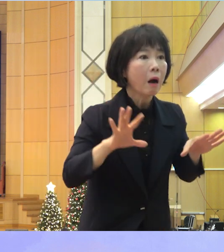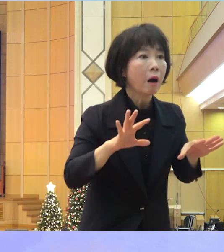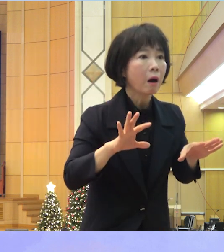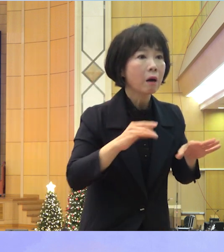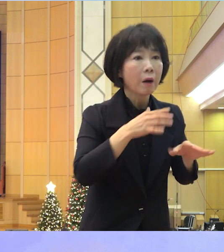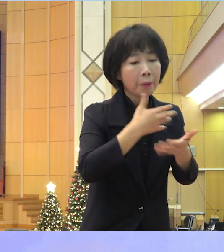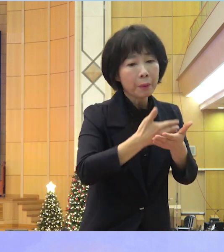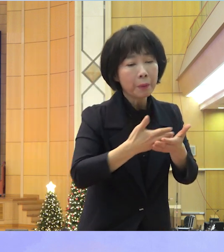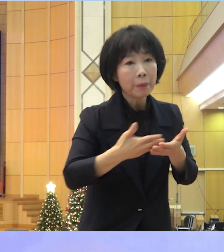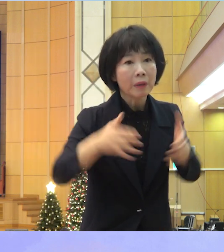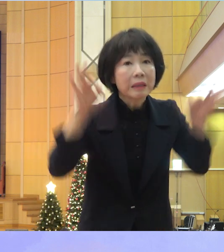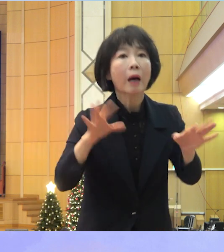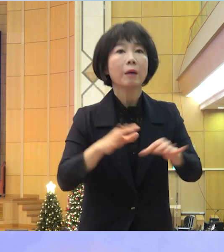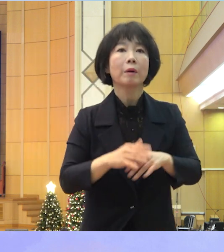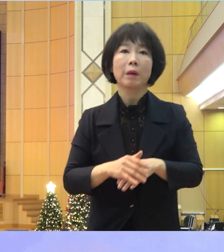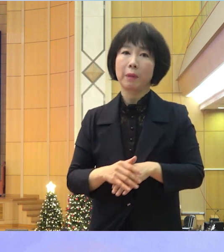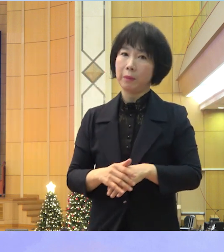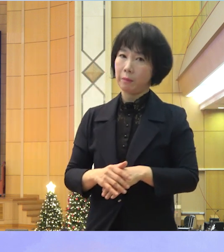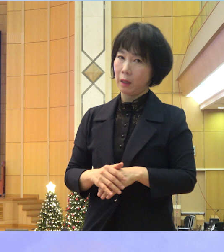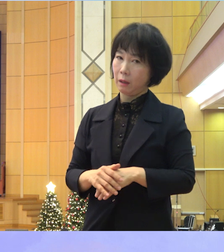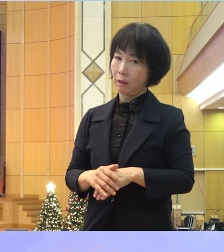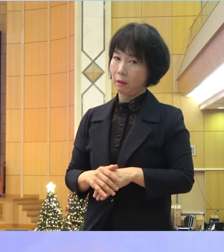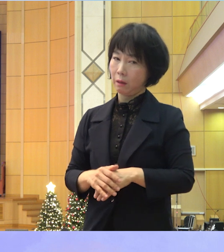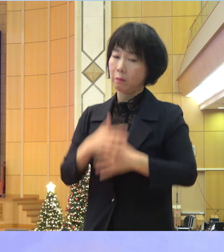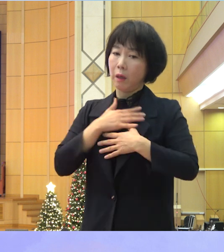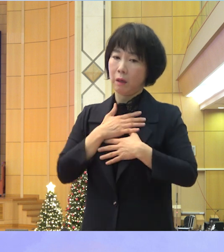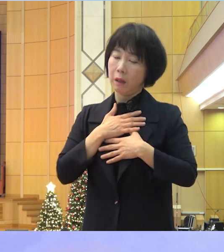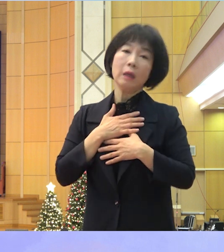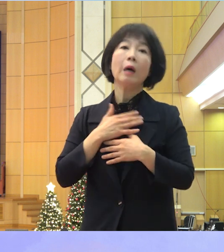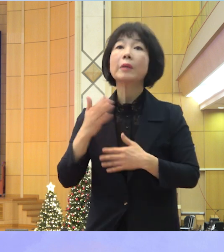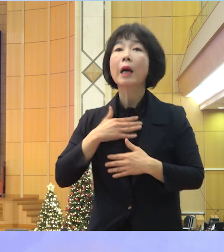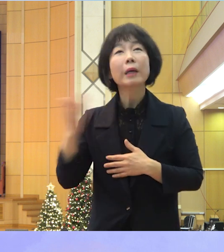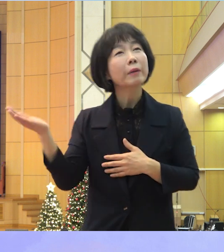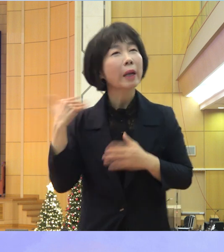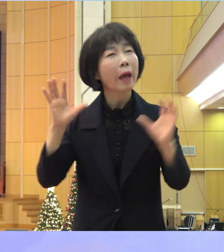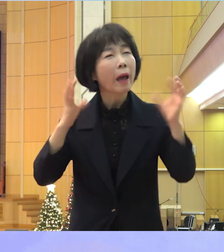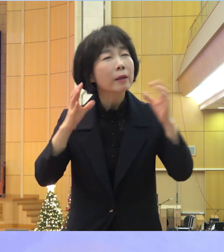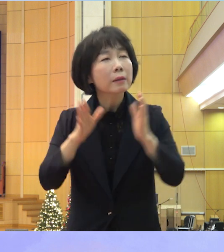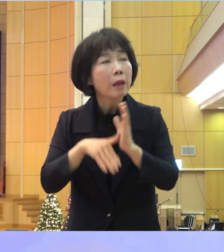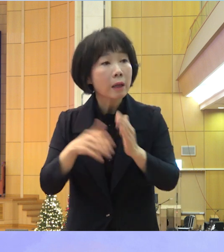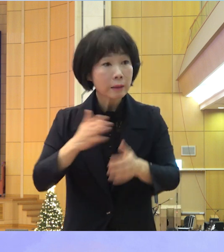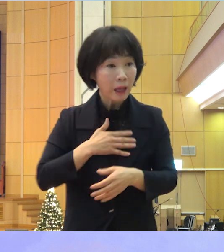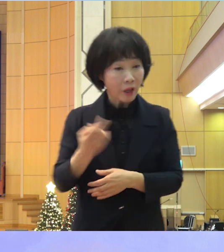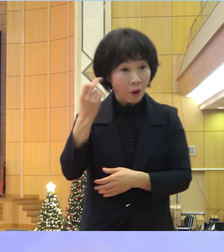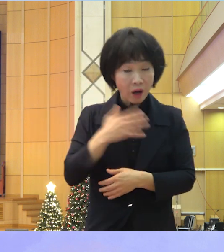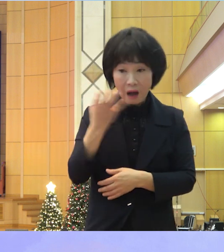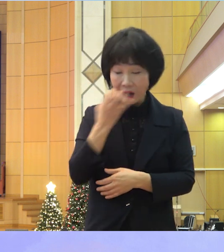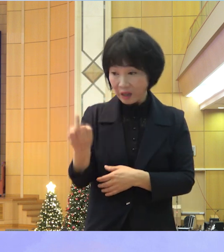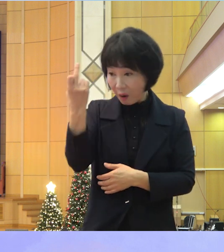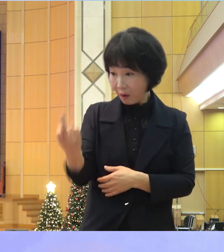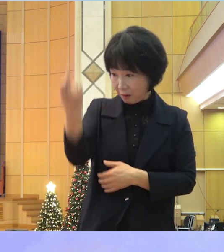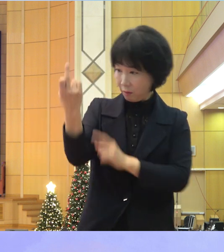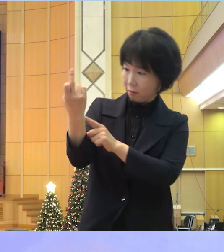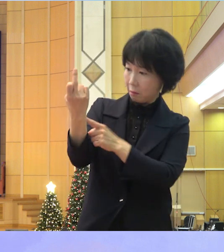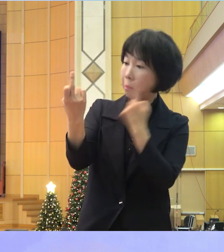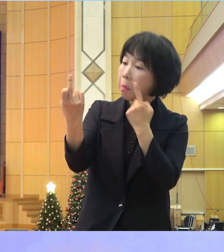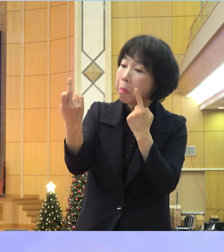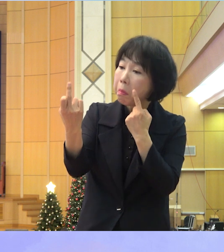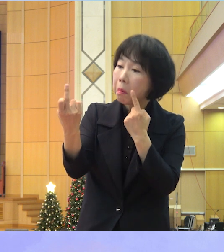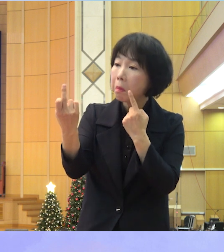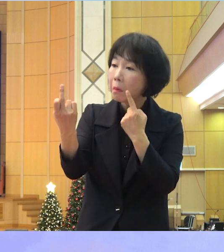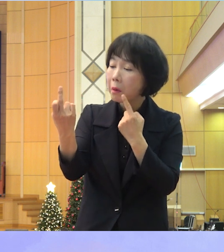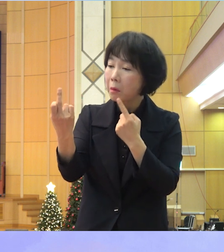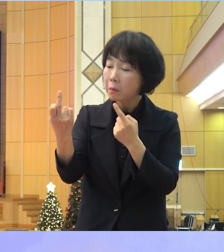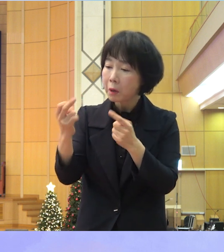때에 우리 형님 막 이렇게 편지 쓰는 거 제가 봤어요. 편지 쓸 때 서두에 뭐라고